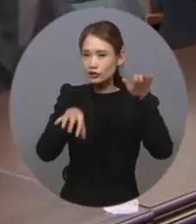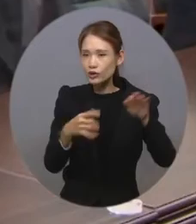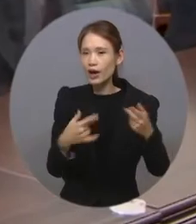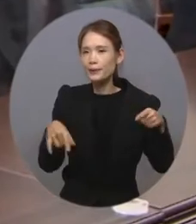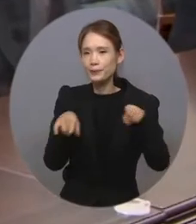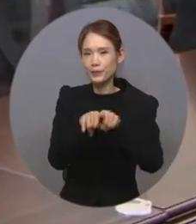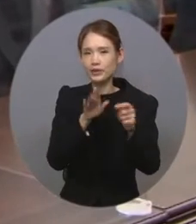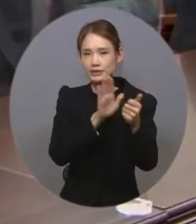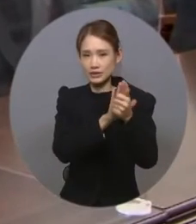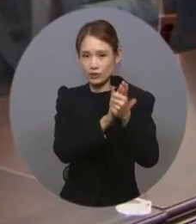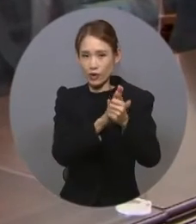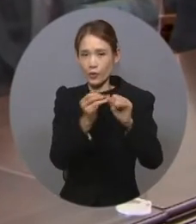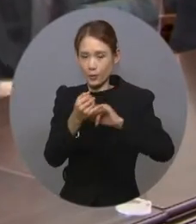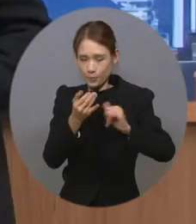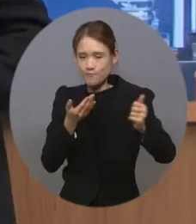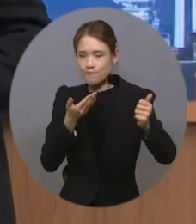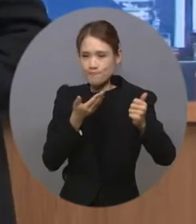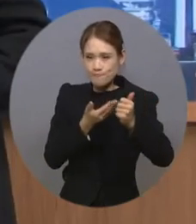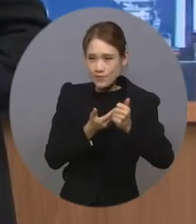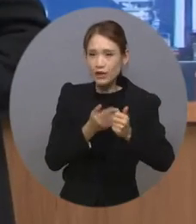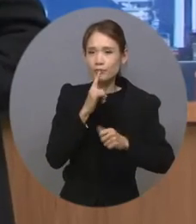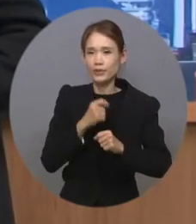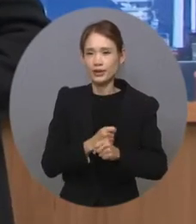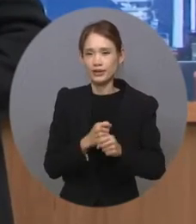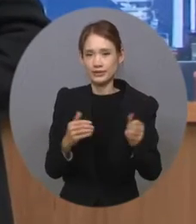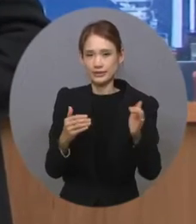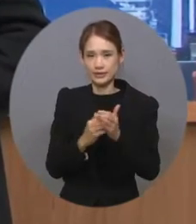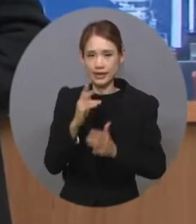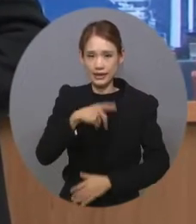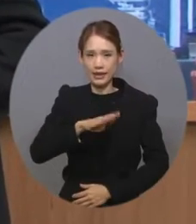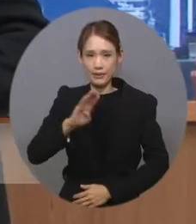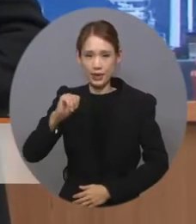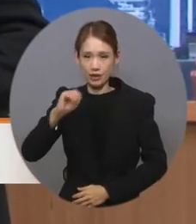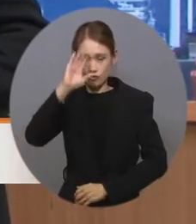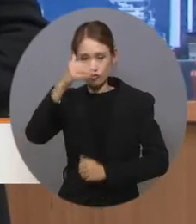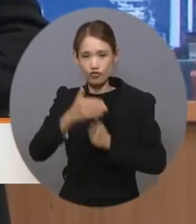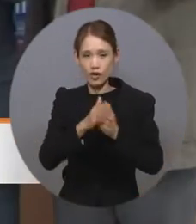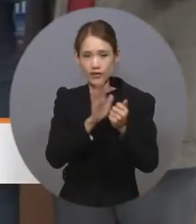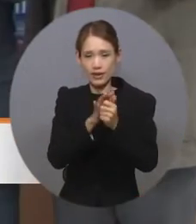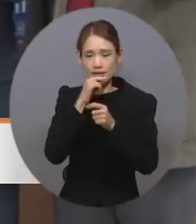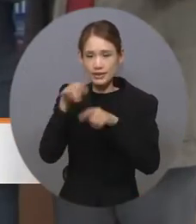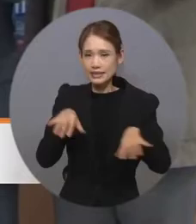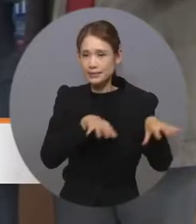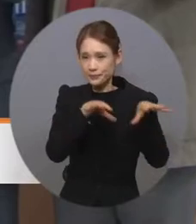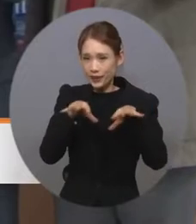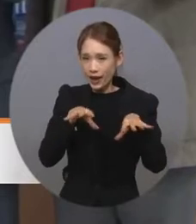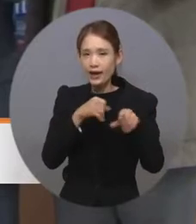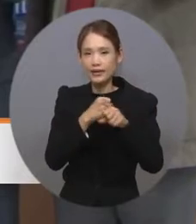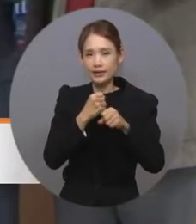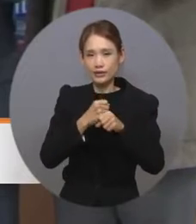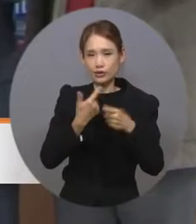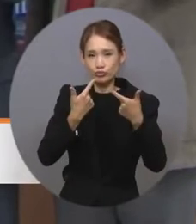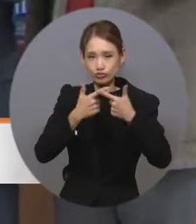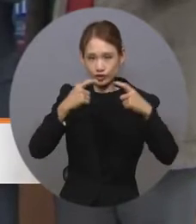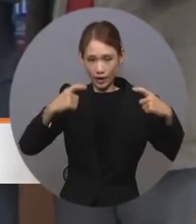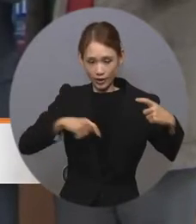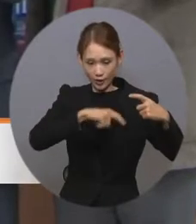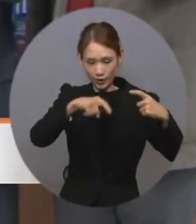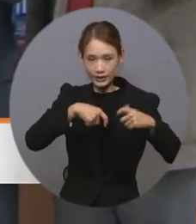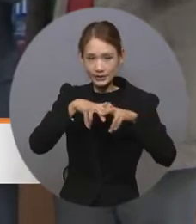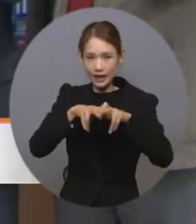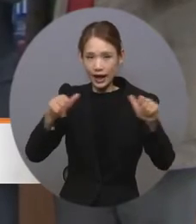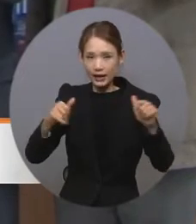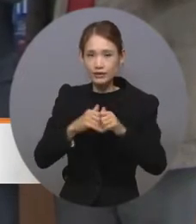위한 지원을 아끼지 않을 것이라고 밝혔습니다. KMA가 후원하는 김장김치는 부산 동구 관내 독거 어르신과 장애인